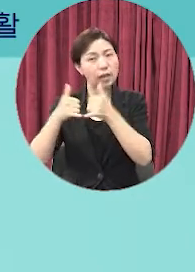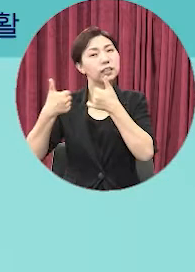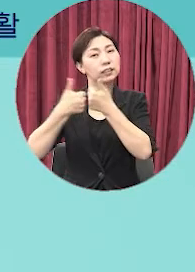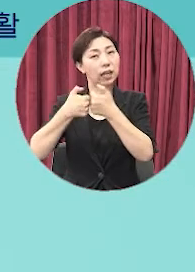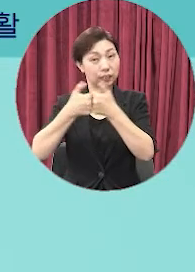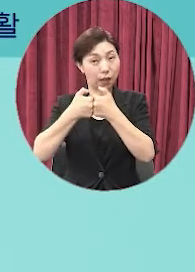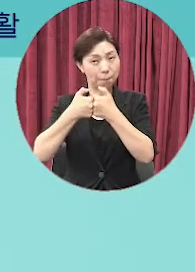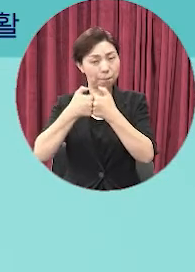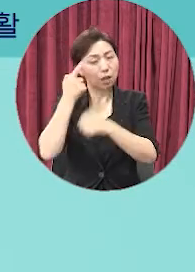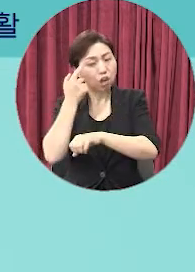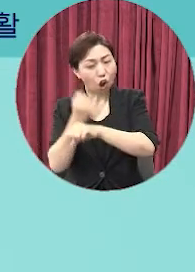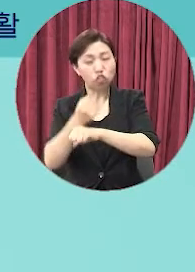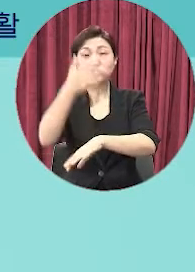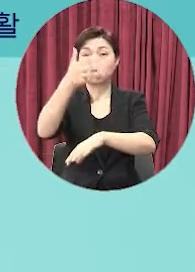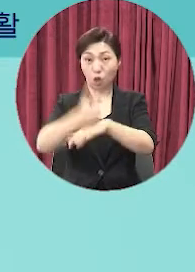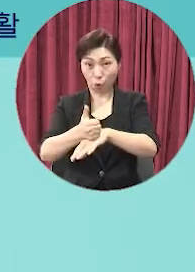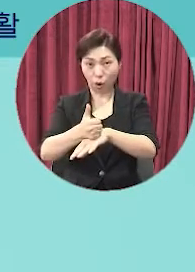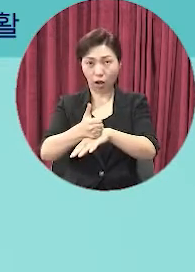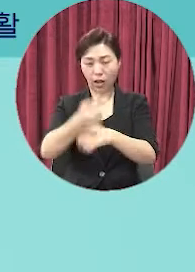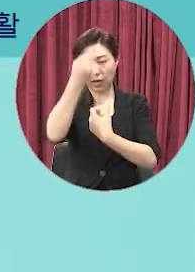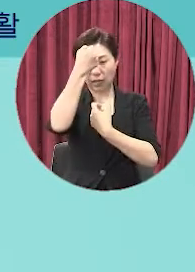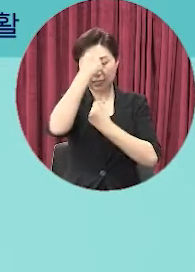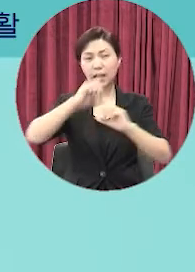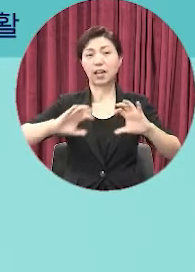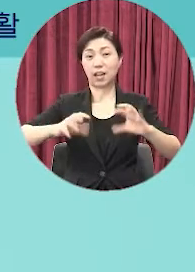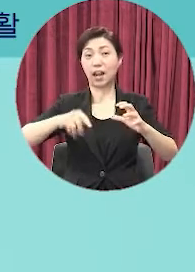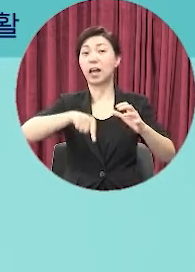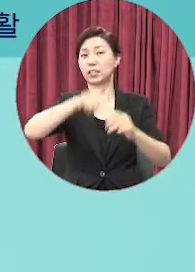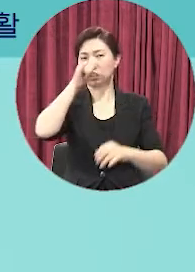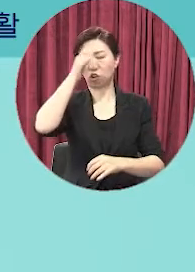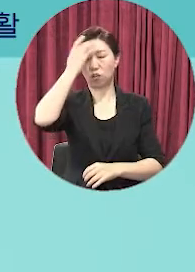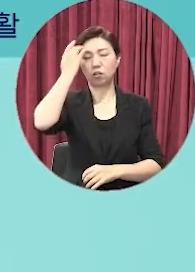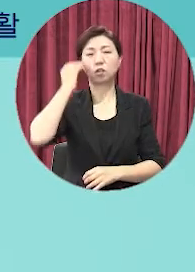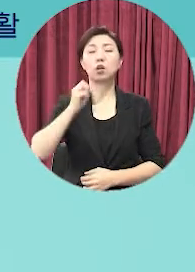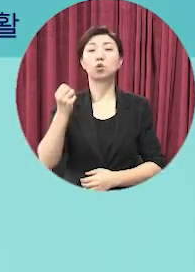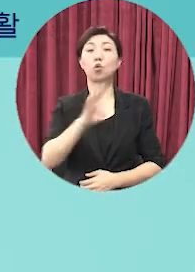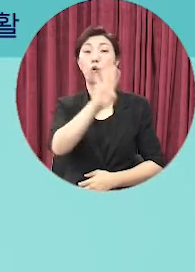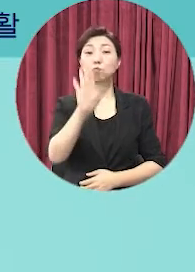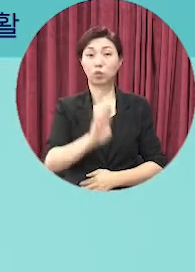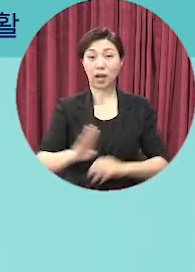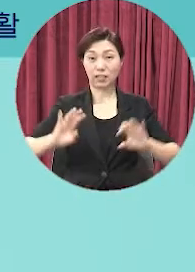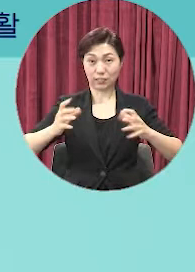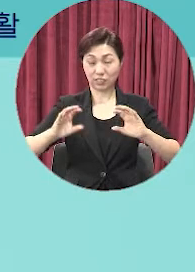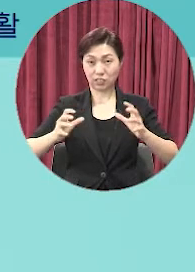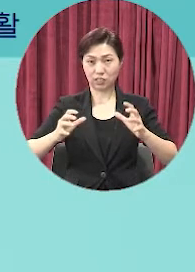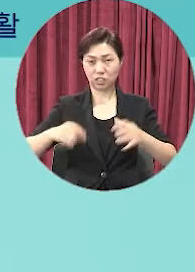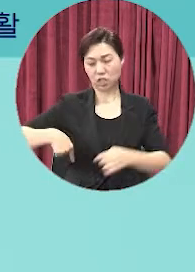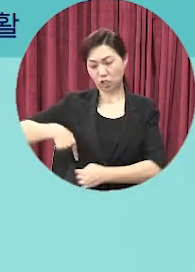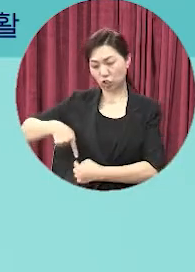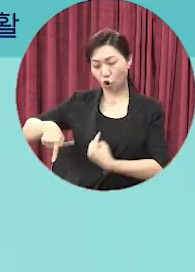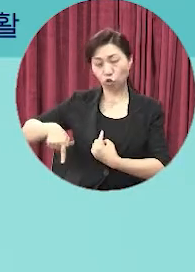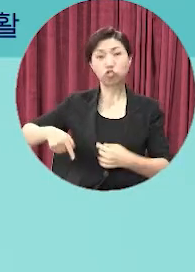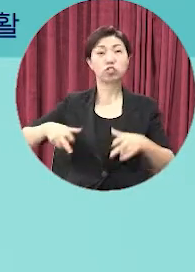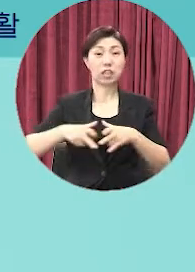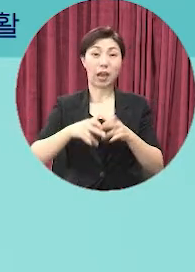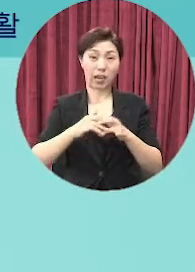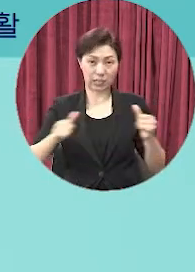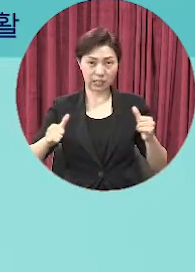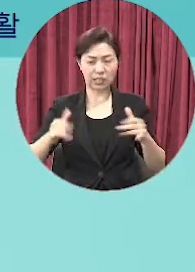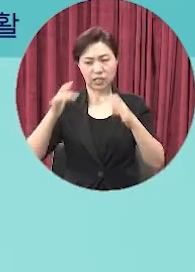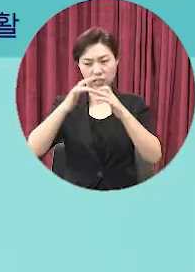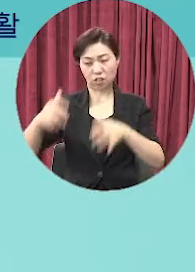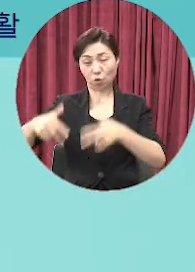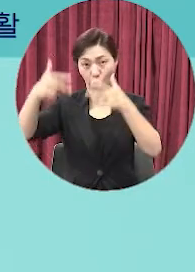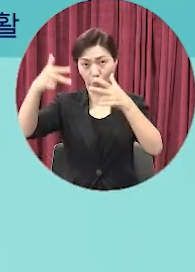또 이탈리아에서 나왔고요. 또 브라질에서는 척수 장애인에게 이런 비대면 운동 재활